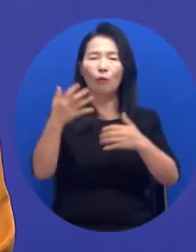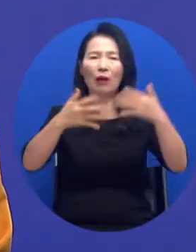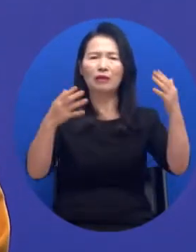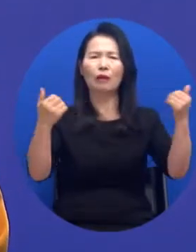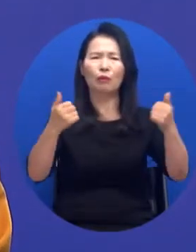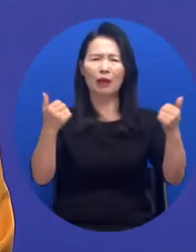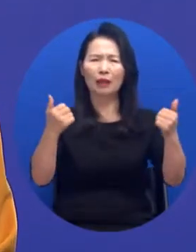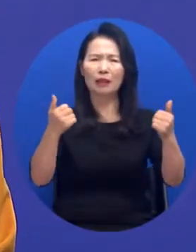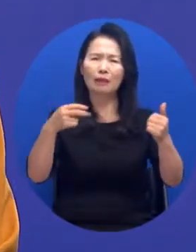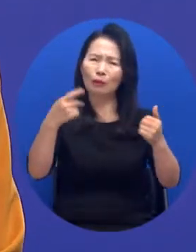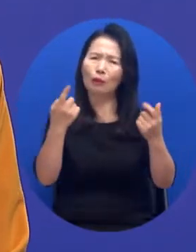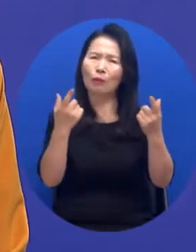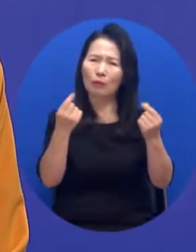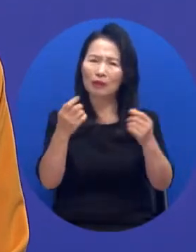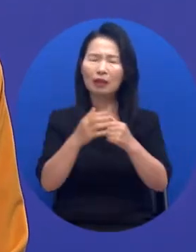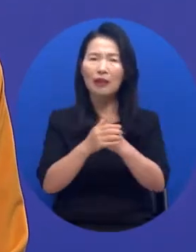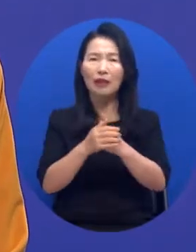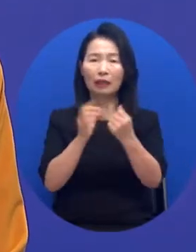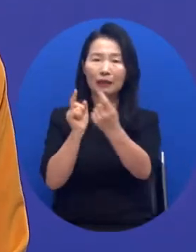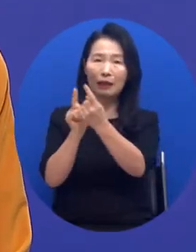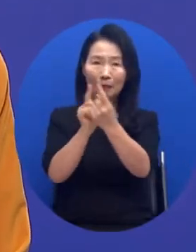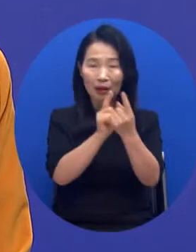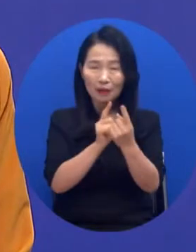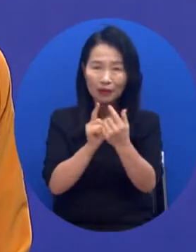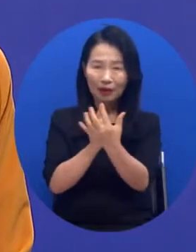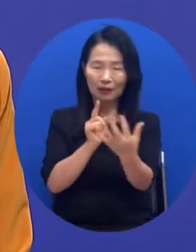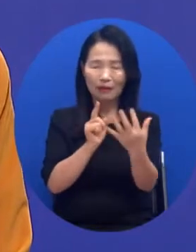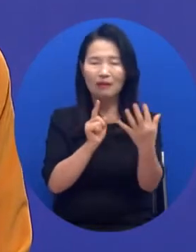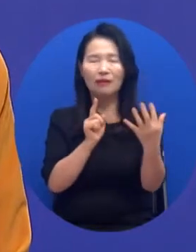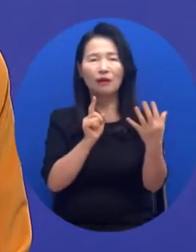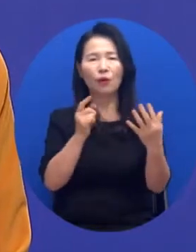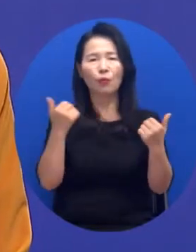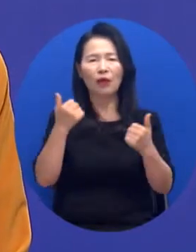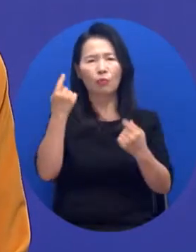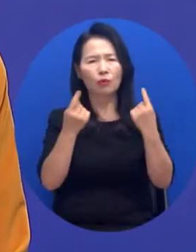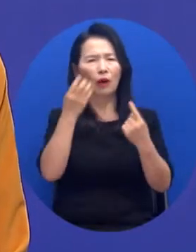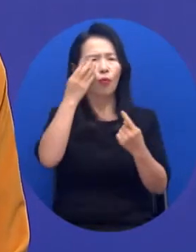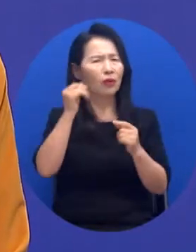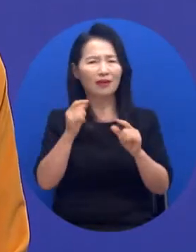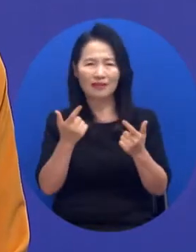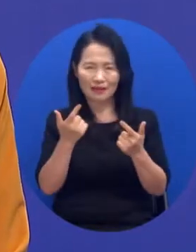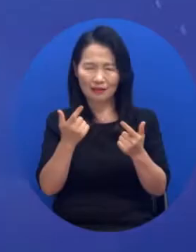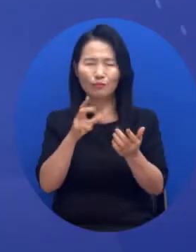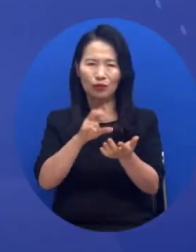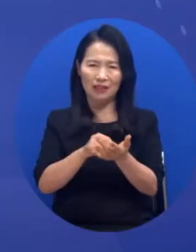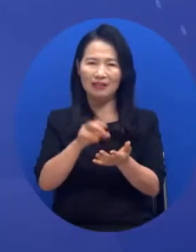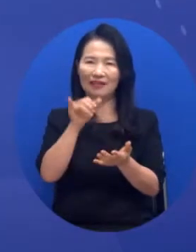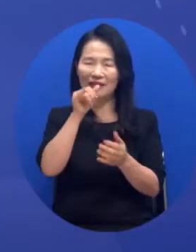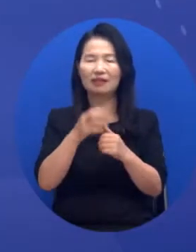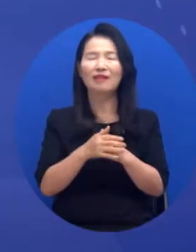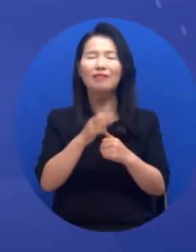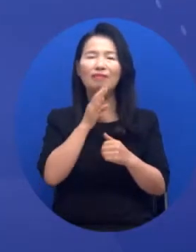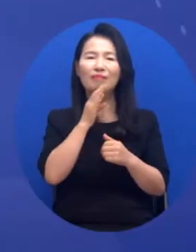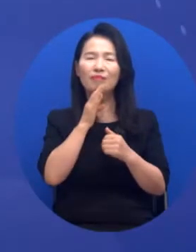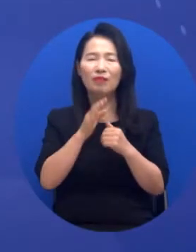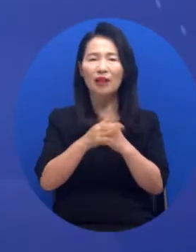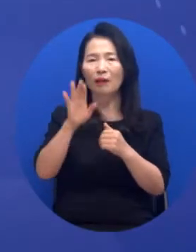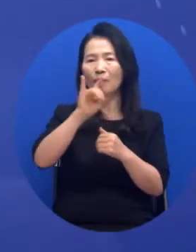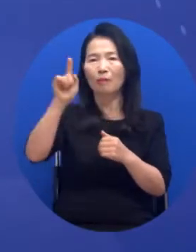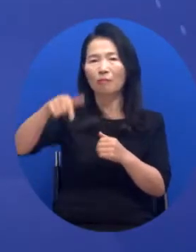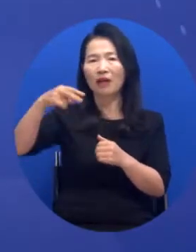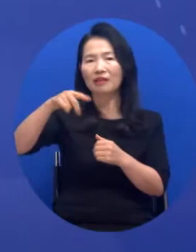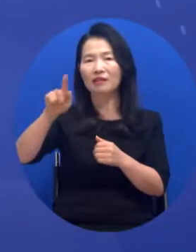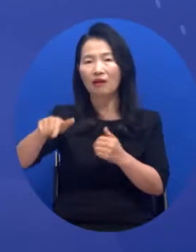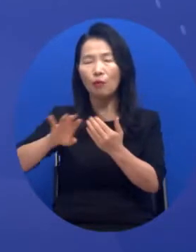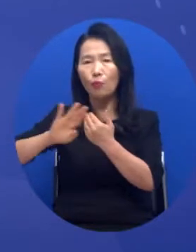대면 회의 보다는 원활한 토론이 어려웠다 라는게 좀 문제로 지적돼 쬲 에 그렇습니다 예장 백석 을 제외하고는